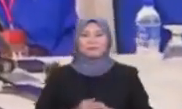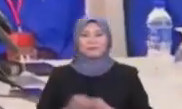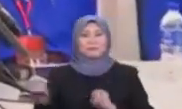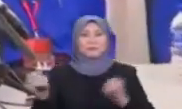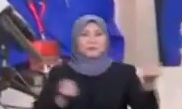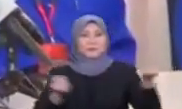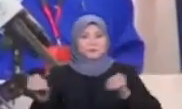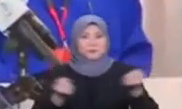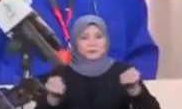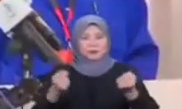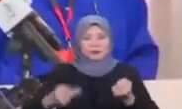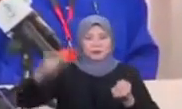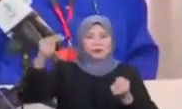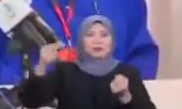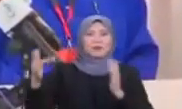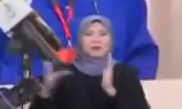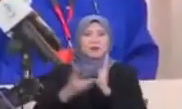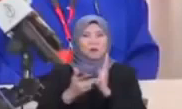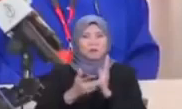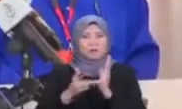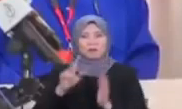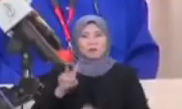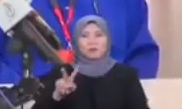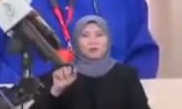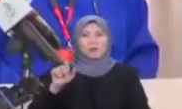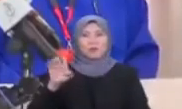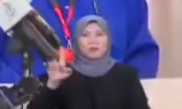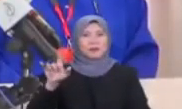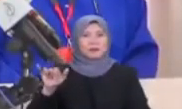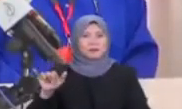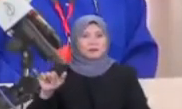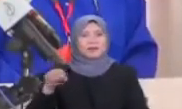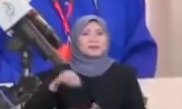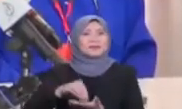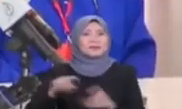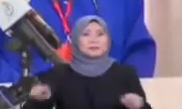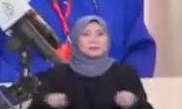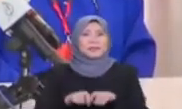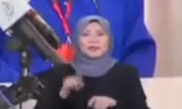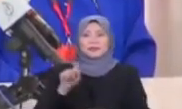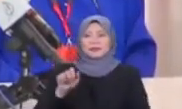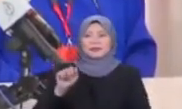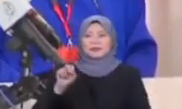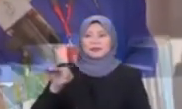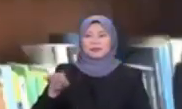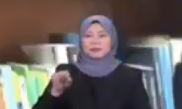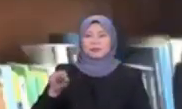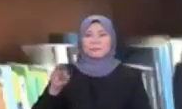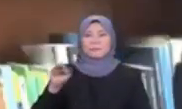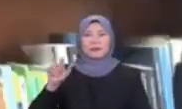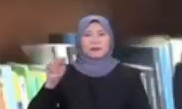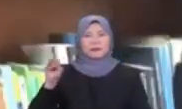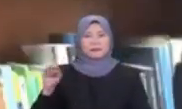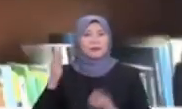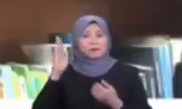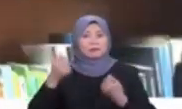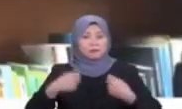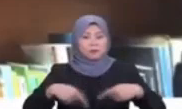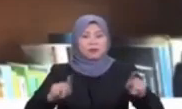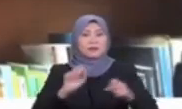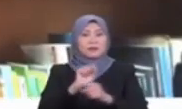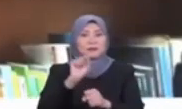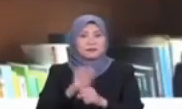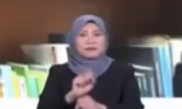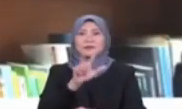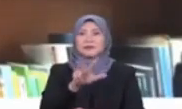Automobile High Technology Valley yang akan diusahakan di Tanjung Malim dengan memberikan peluang pekerjaan sampai 370,000